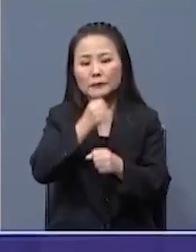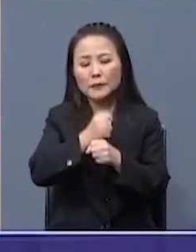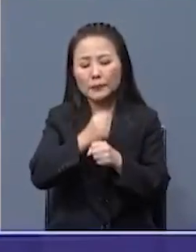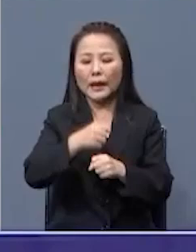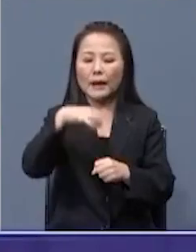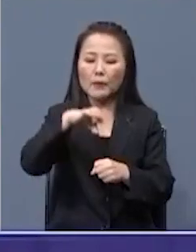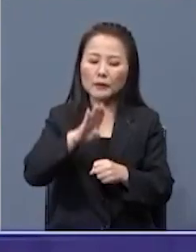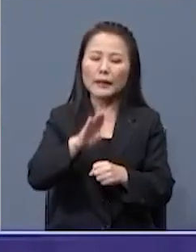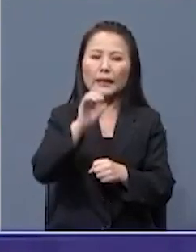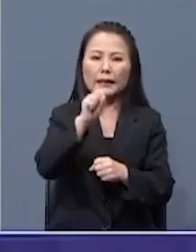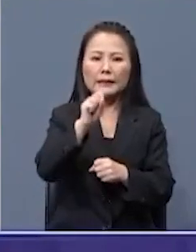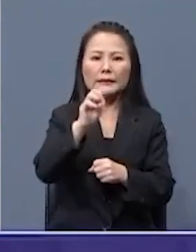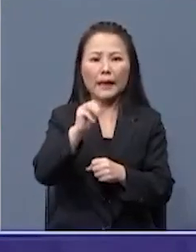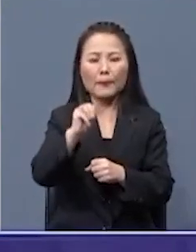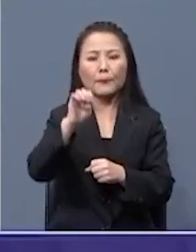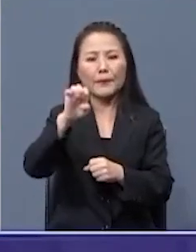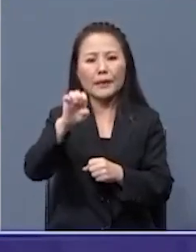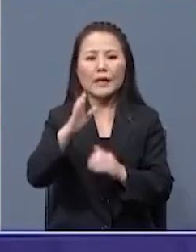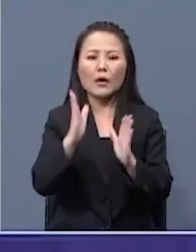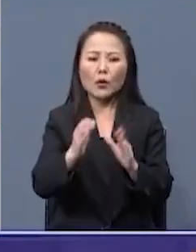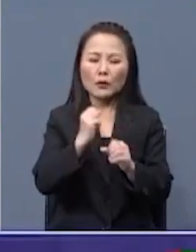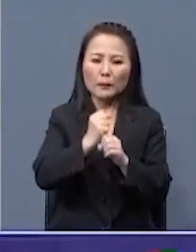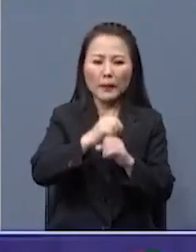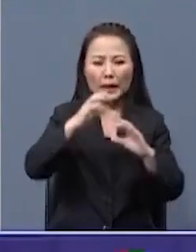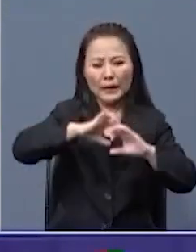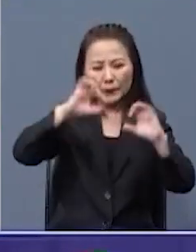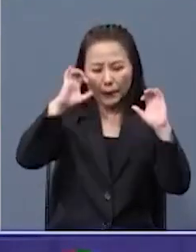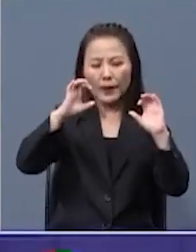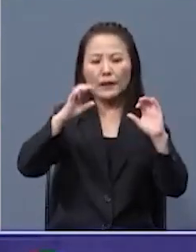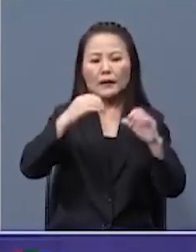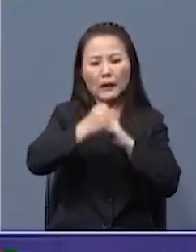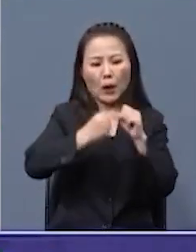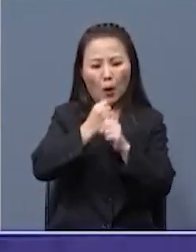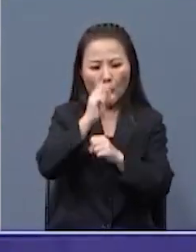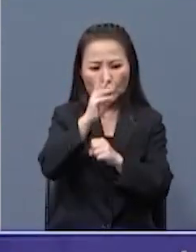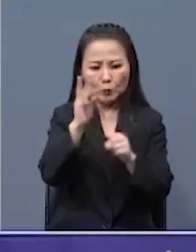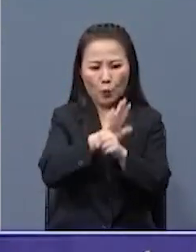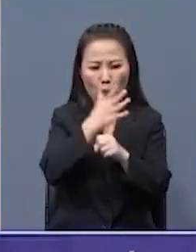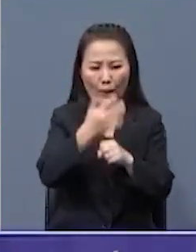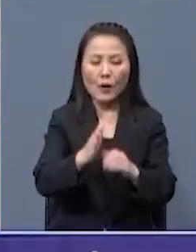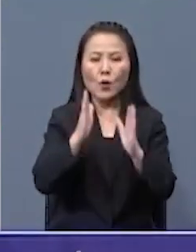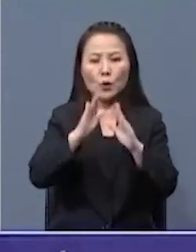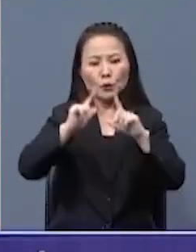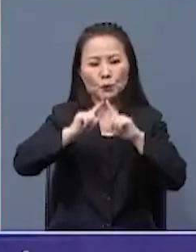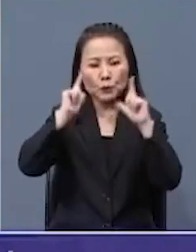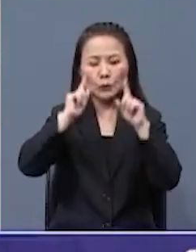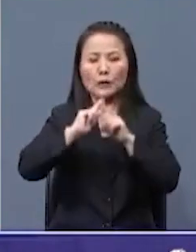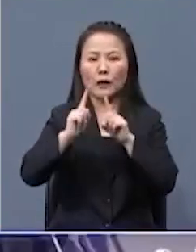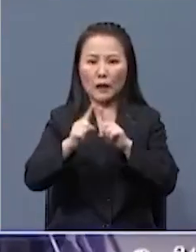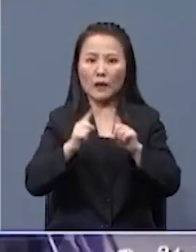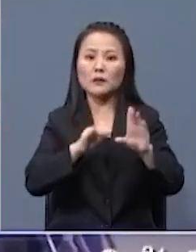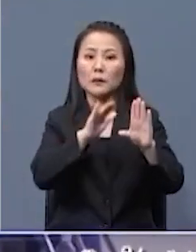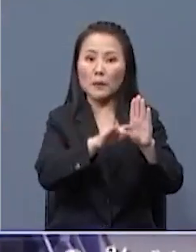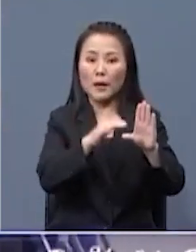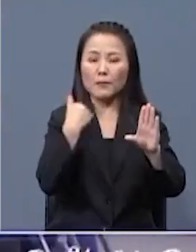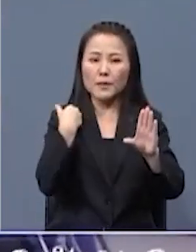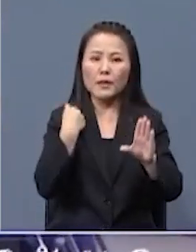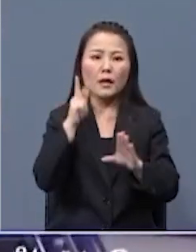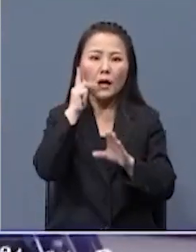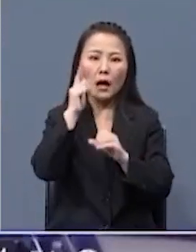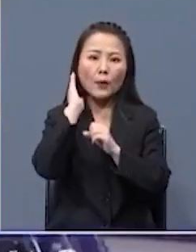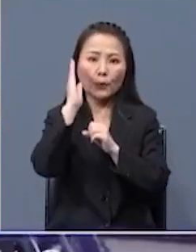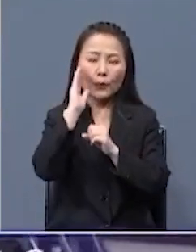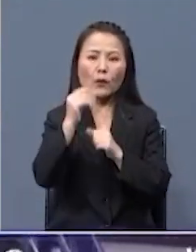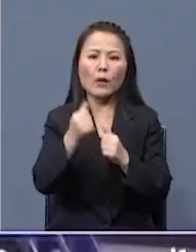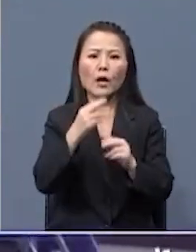รายย่อย SME มีอดีตข้าราชการบำนาญมีคนดังนะฮะที่ไปร่วมสมัครด้วยนะฮะนักข่าวรายงานว่าเ